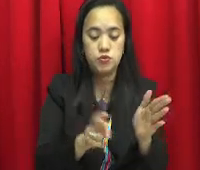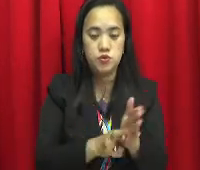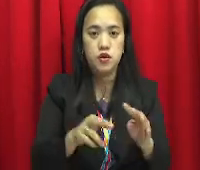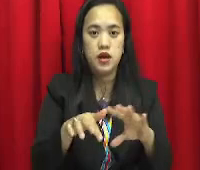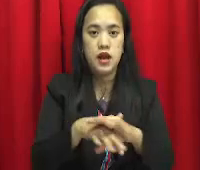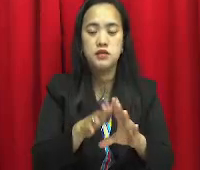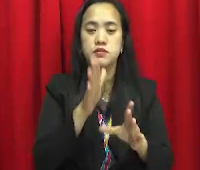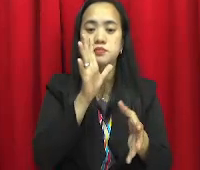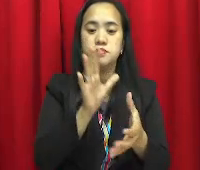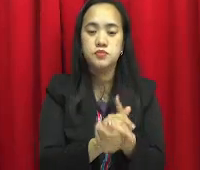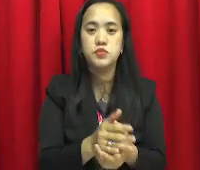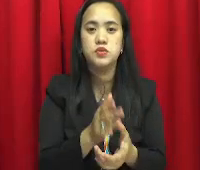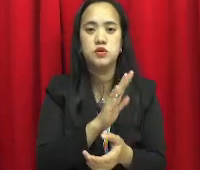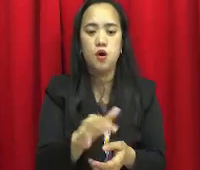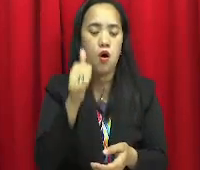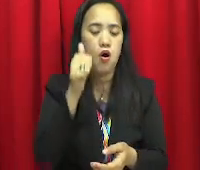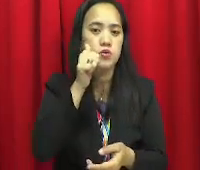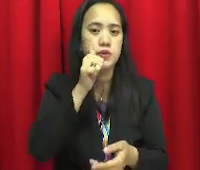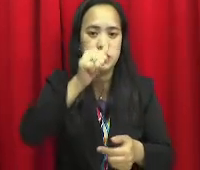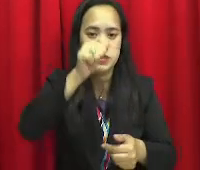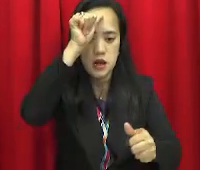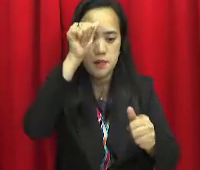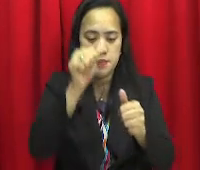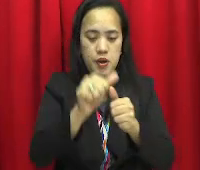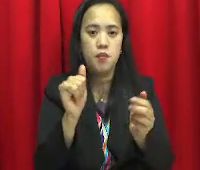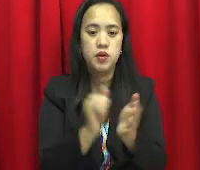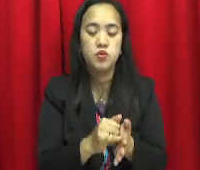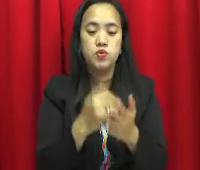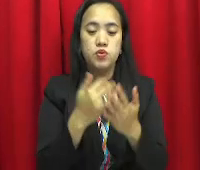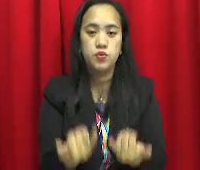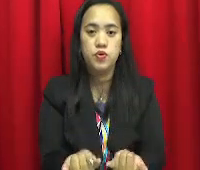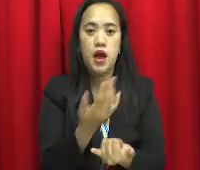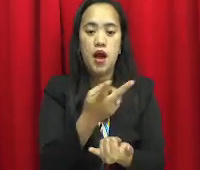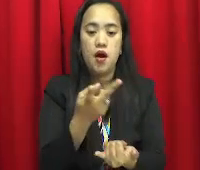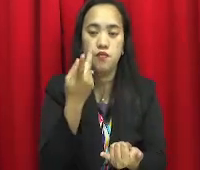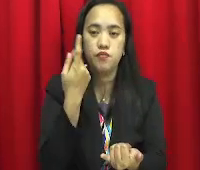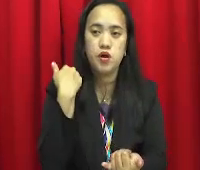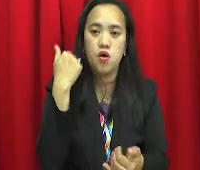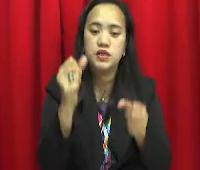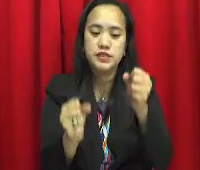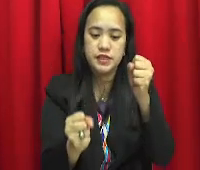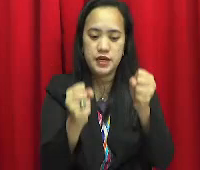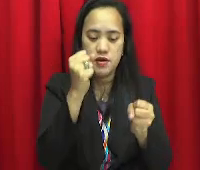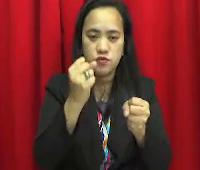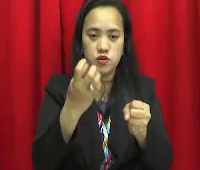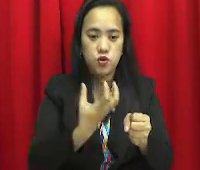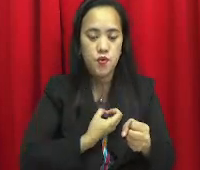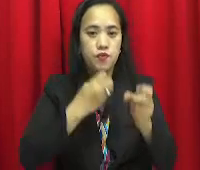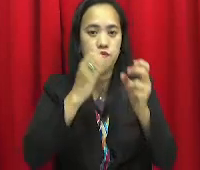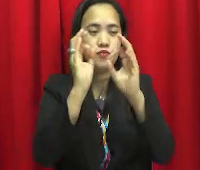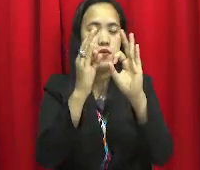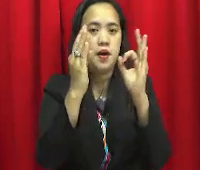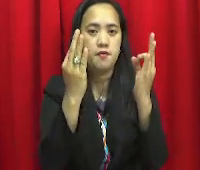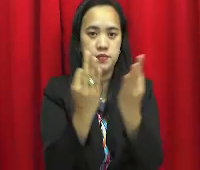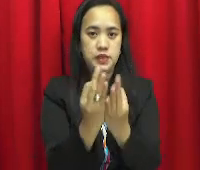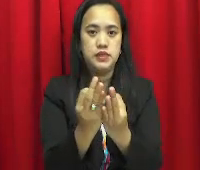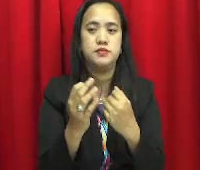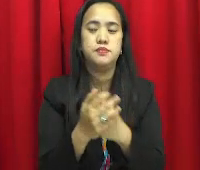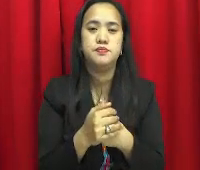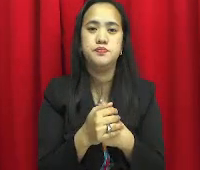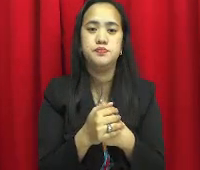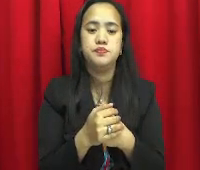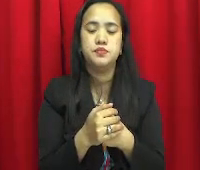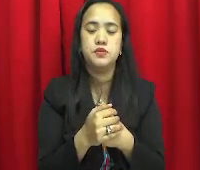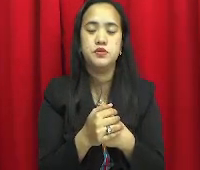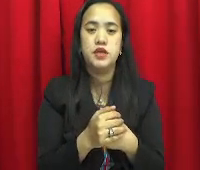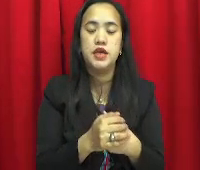may dinadrive ka ng mga anak mo. May dinadrive kang pamilya. Kung sa lalaki, dinadrive mo ang buong